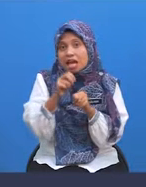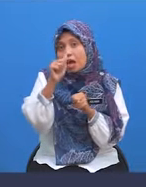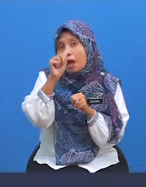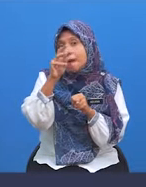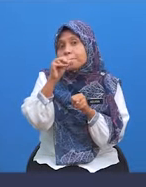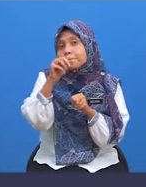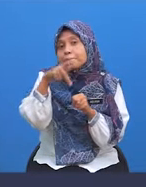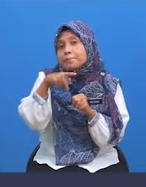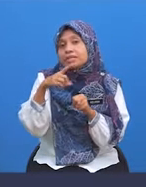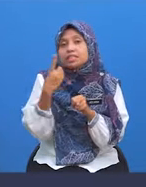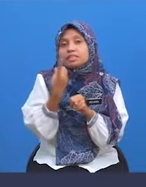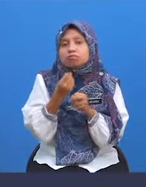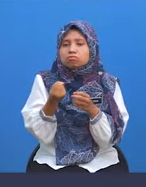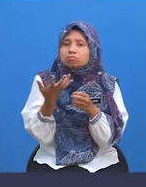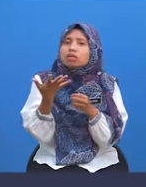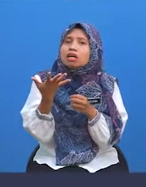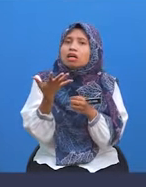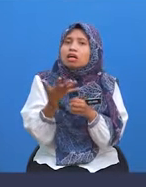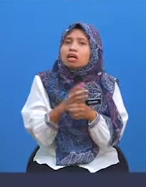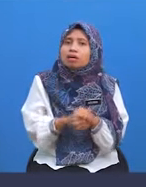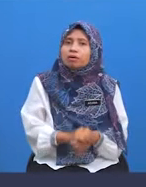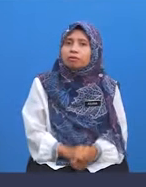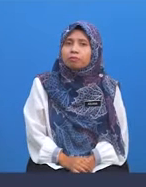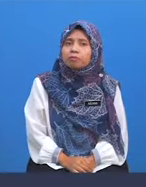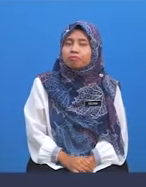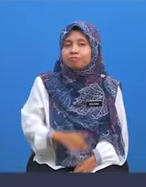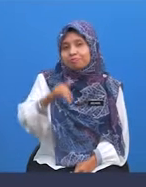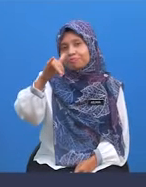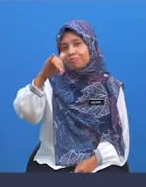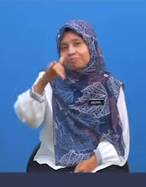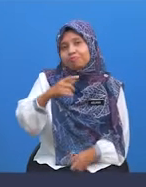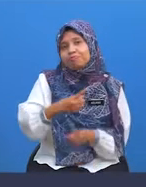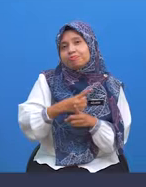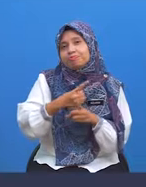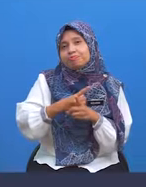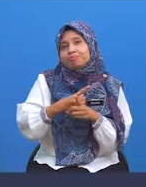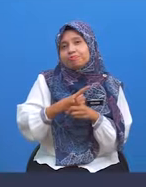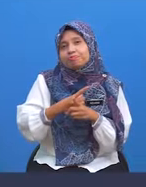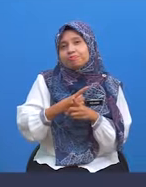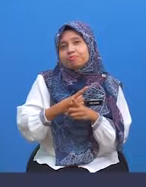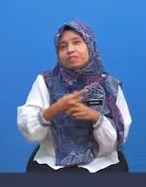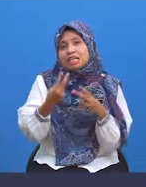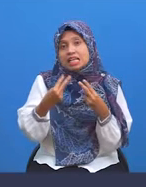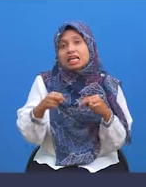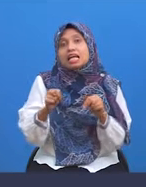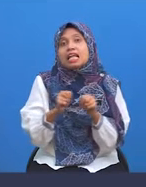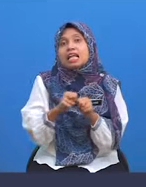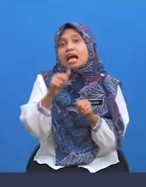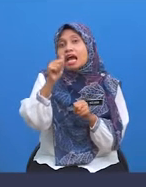murid-murid? Ya, betul. Nilai amplitude kita ialah 3.